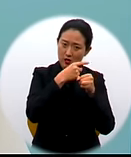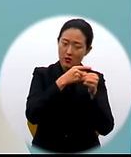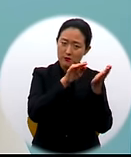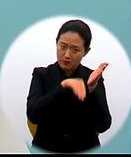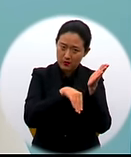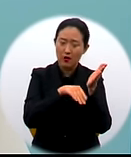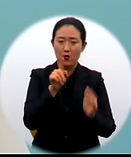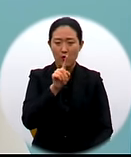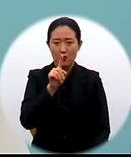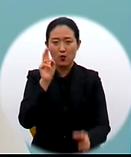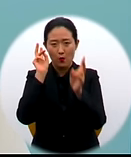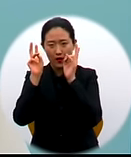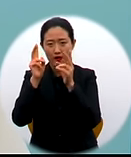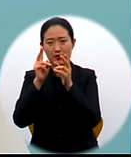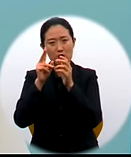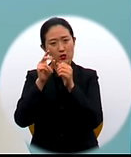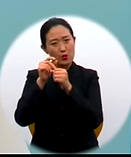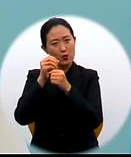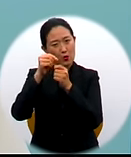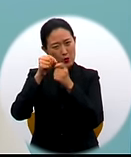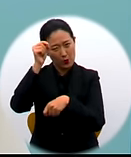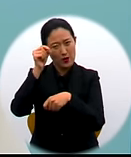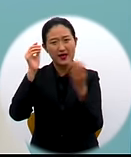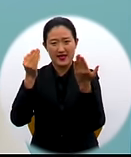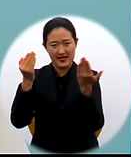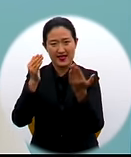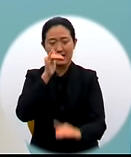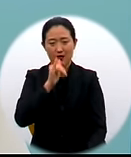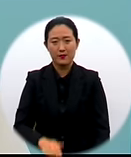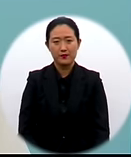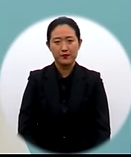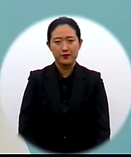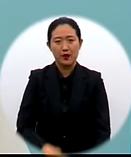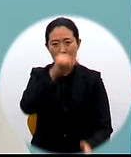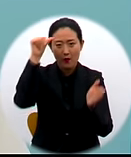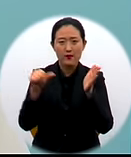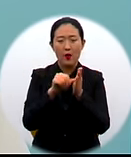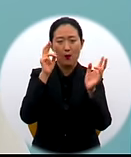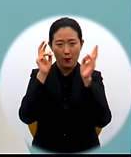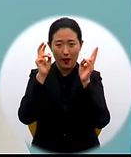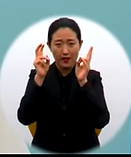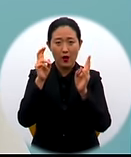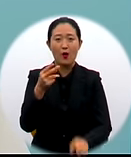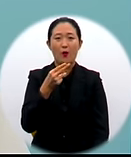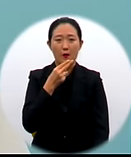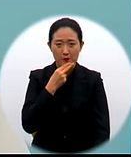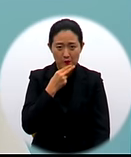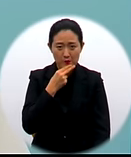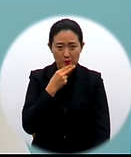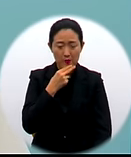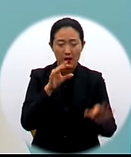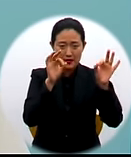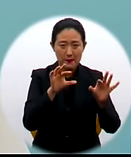직장에서는 더 길게 일을 하기도 합니다. 확실한 건 평생 직장은 점점 사라졌고, 고시라고 이야기하는, 행시라고 이야기하는 공무원